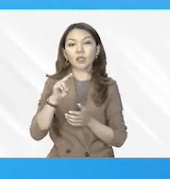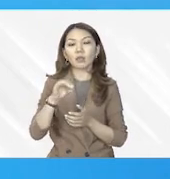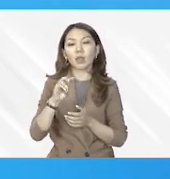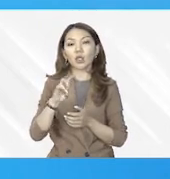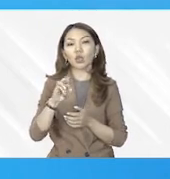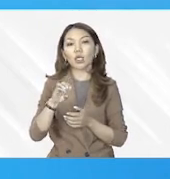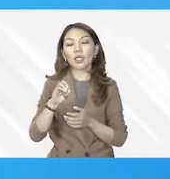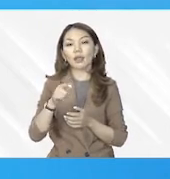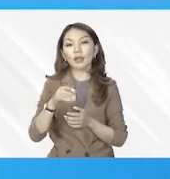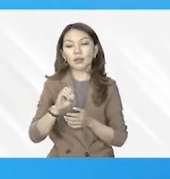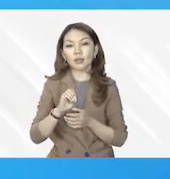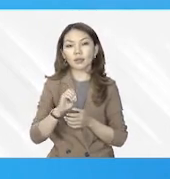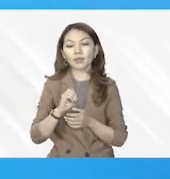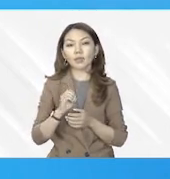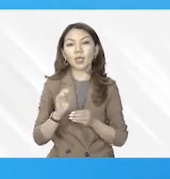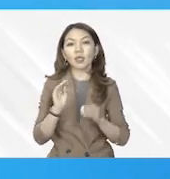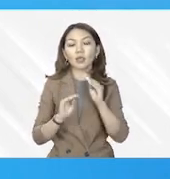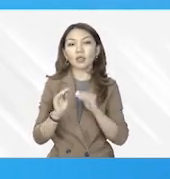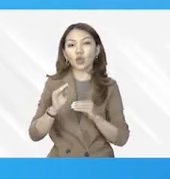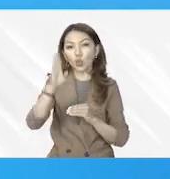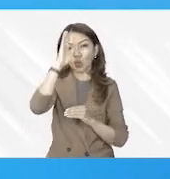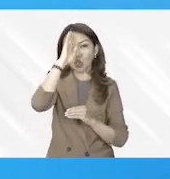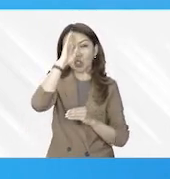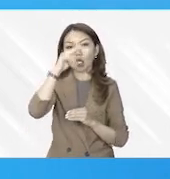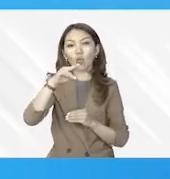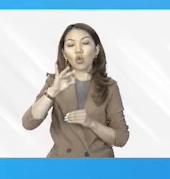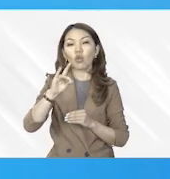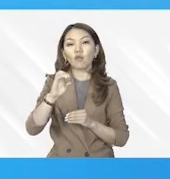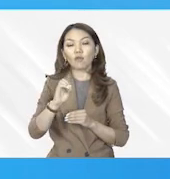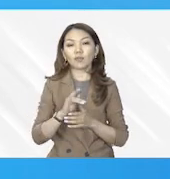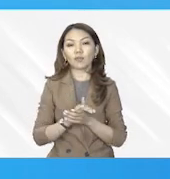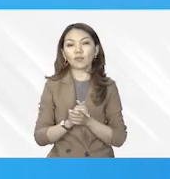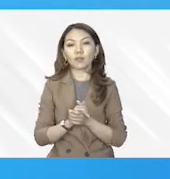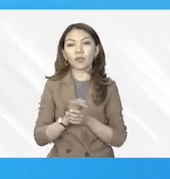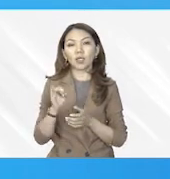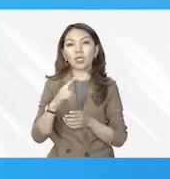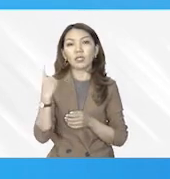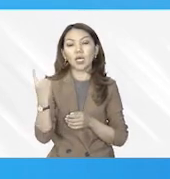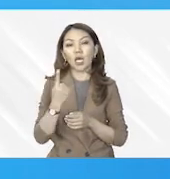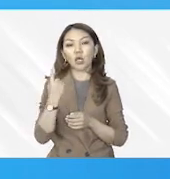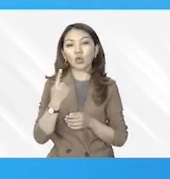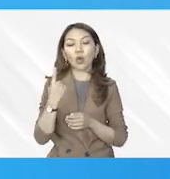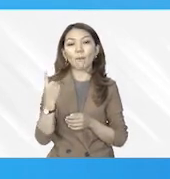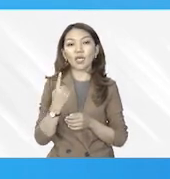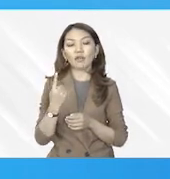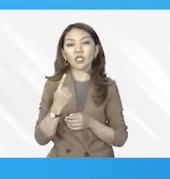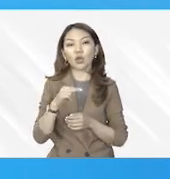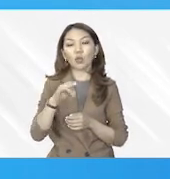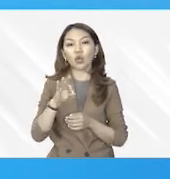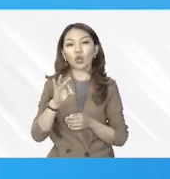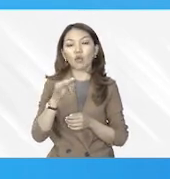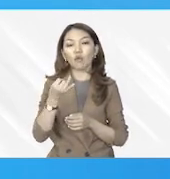характеризуется образованием мужских половых клеток сперматозоидов. Из одной первичной половой